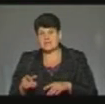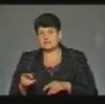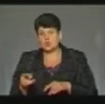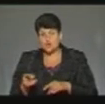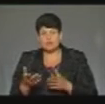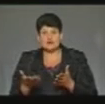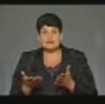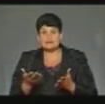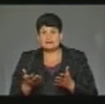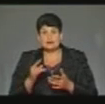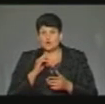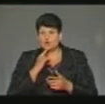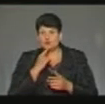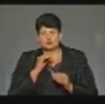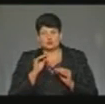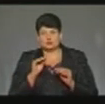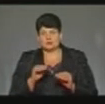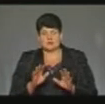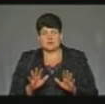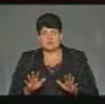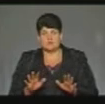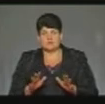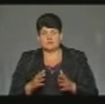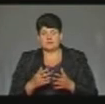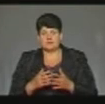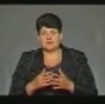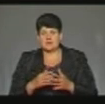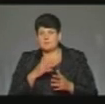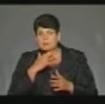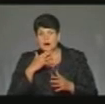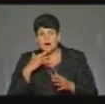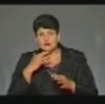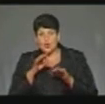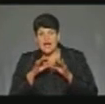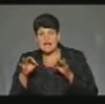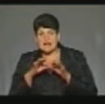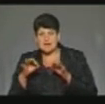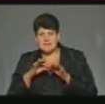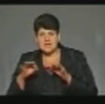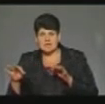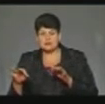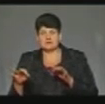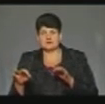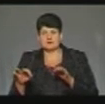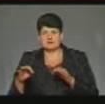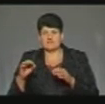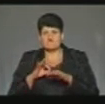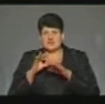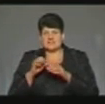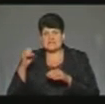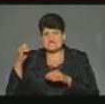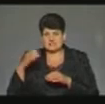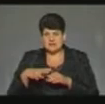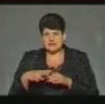де затруднено встановлювати, тобто тролейбусні лінії, багато кабелів і так далі, де, скажімо, повісити, вивісити світильник